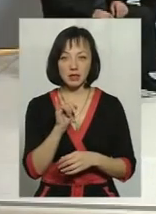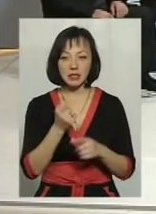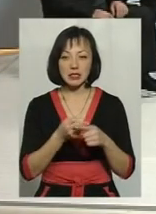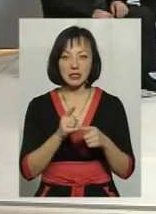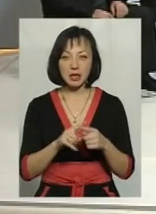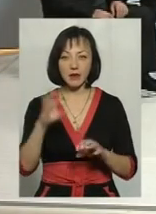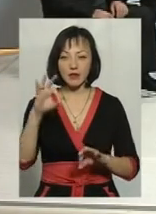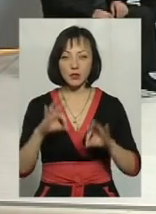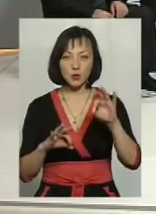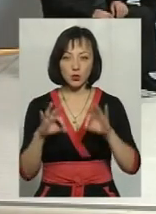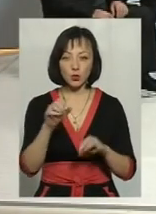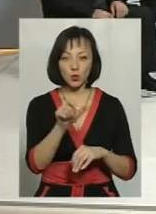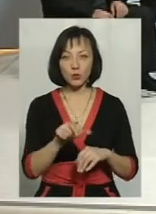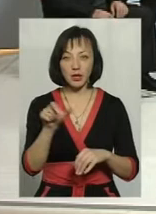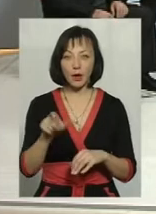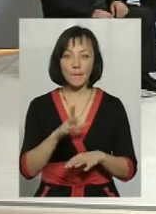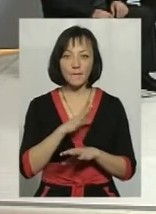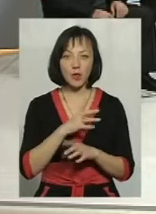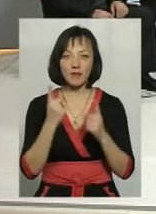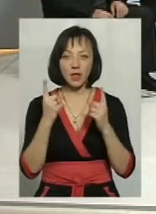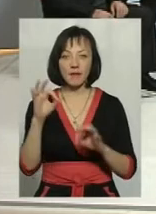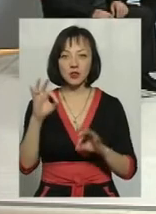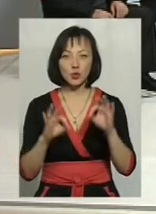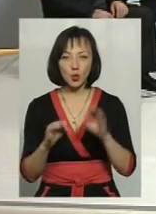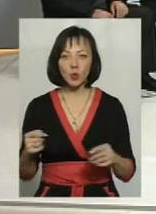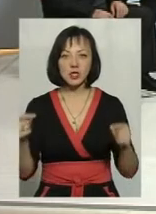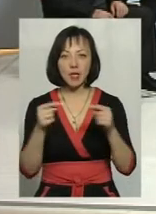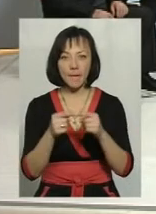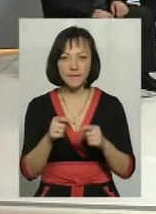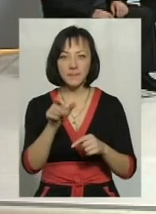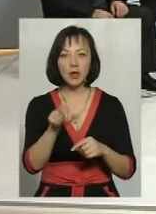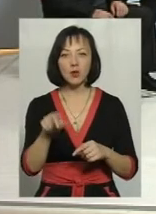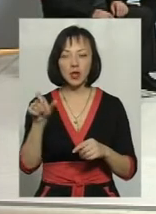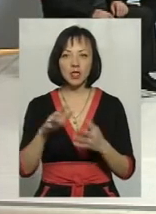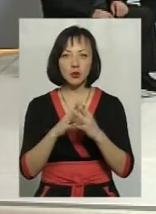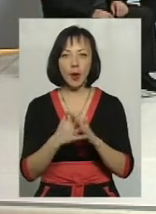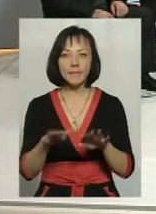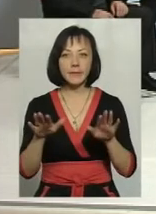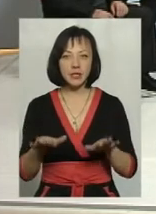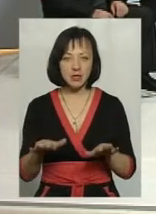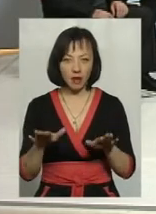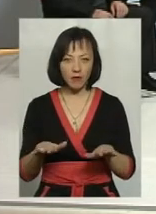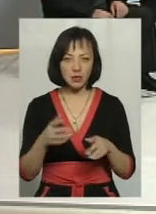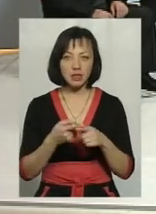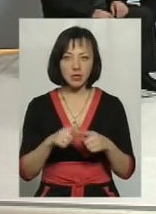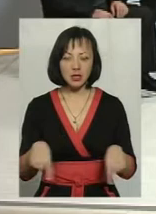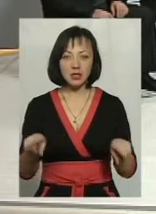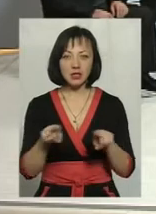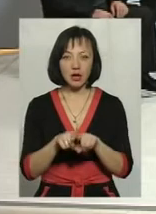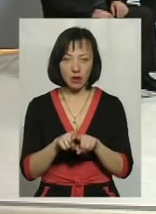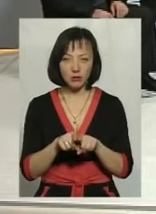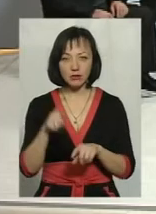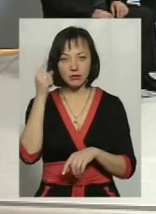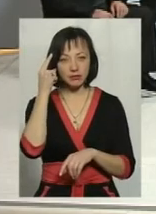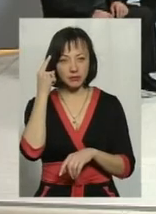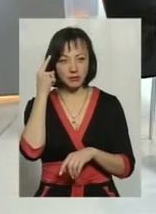цей відсоток тих людей, які були, великий відсоток саме людей з сільської місцевості. І це також наштовхує